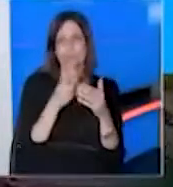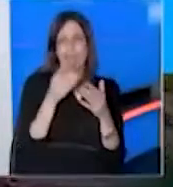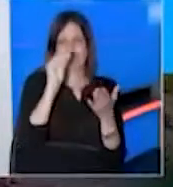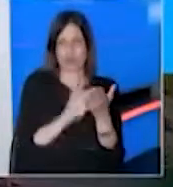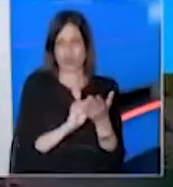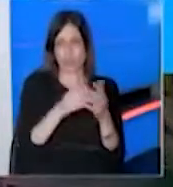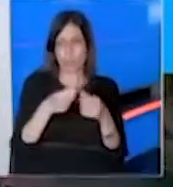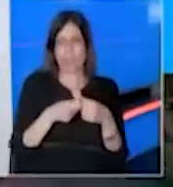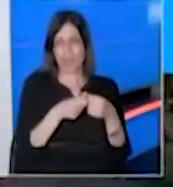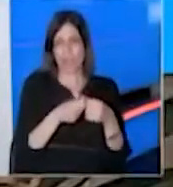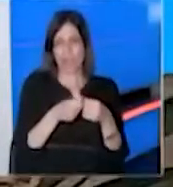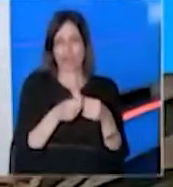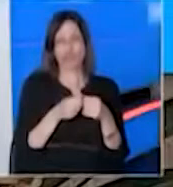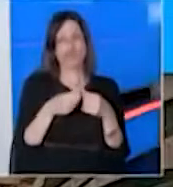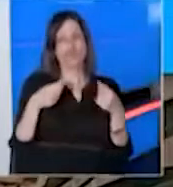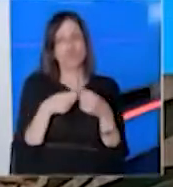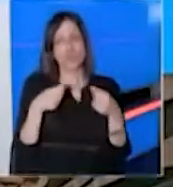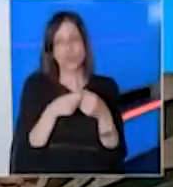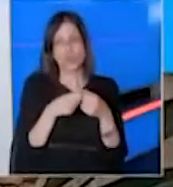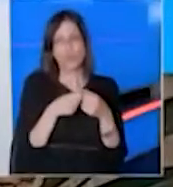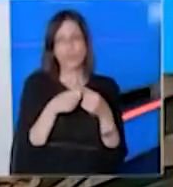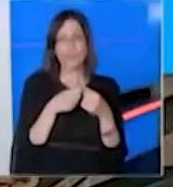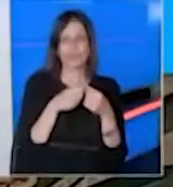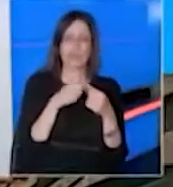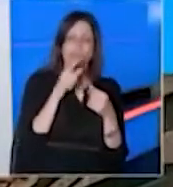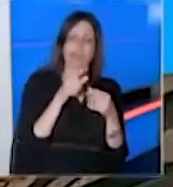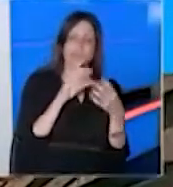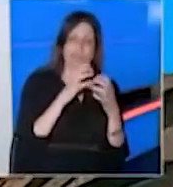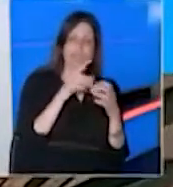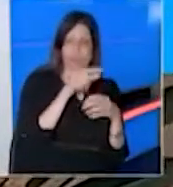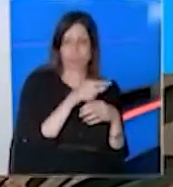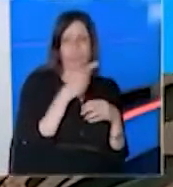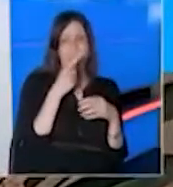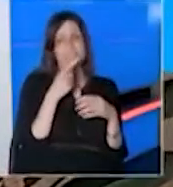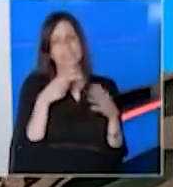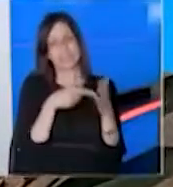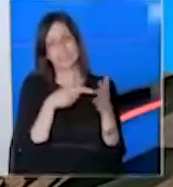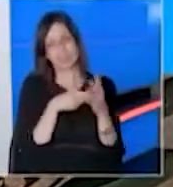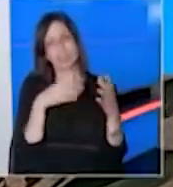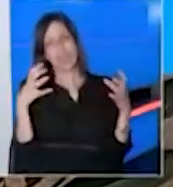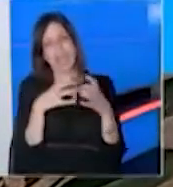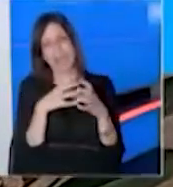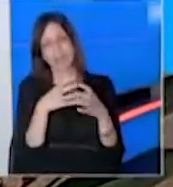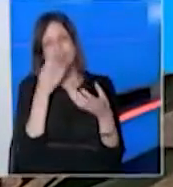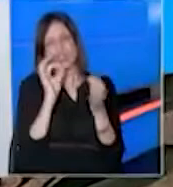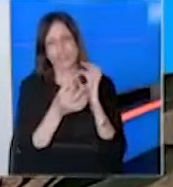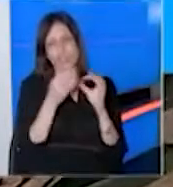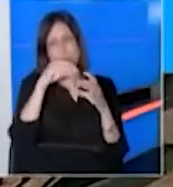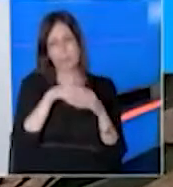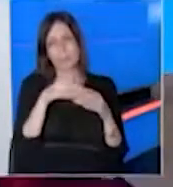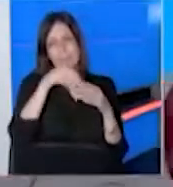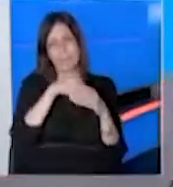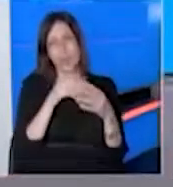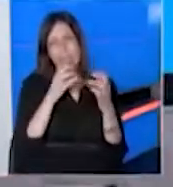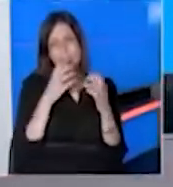מהרישום באגודה השיתופית, לרישום הפרטני, זה מסיבות חברתיות, פנימיות, סוציאליות שהתנהלו פנימה בתוך קיבוץ. אבל אני רוצה